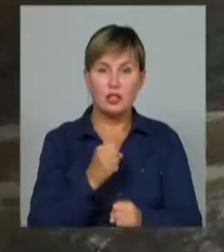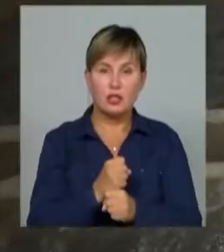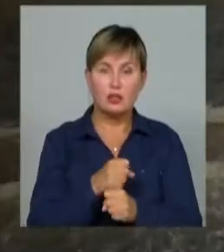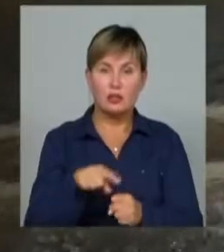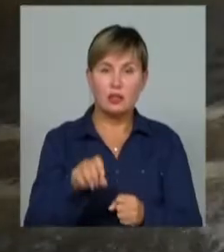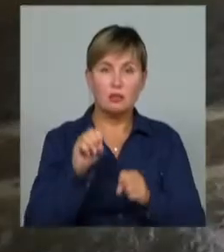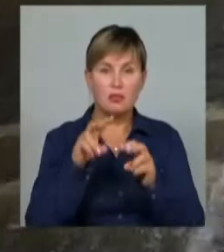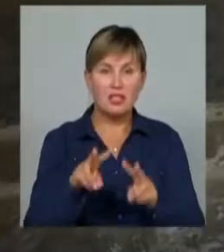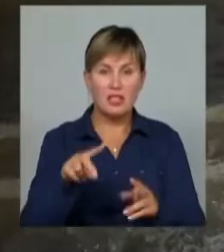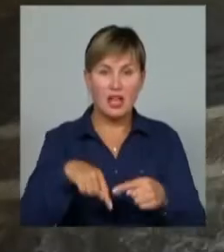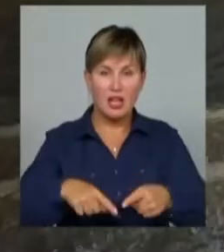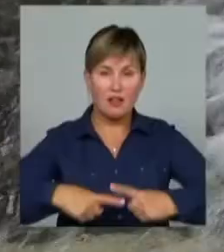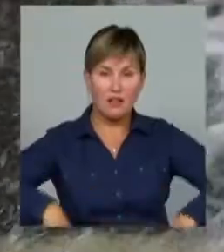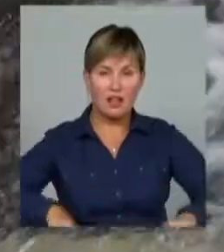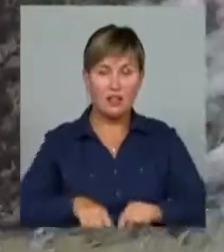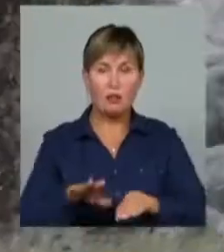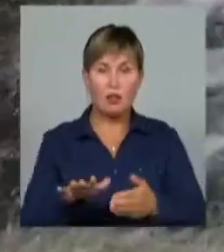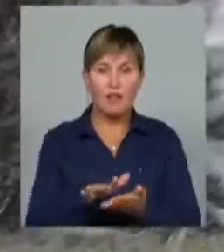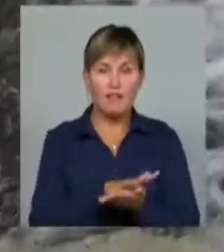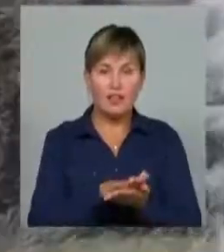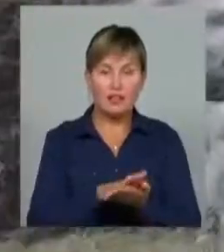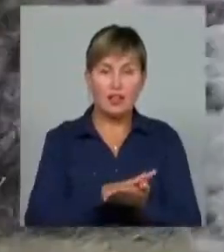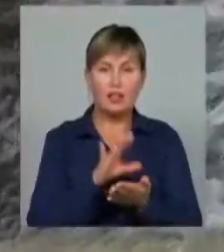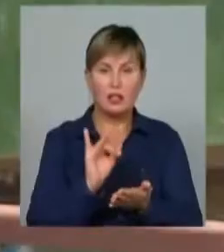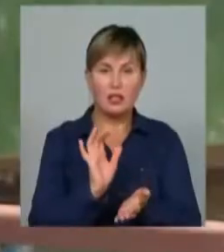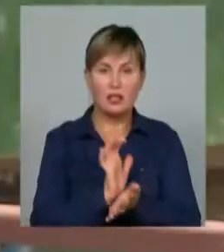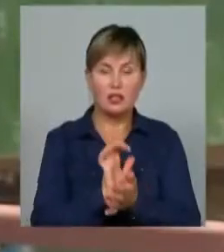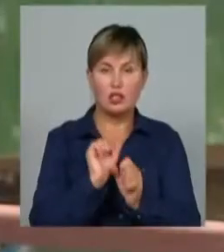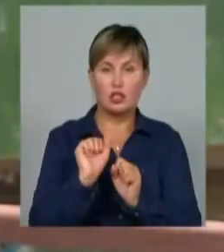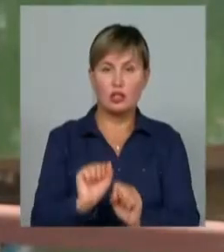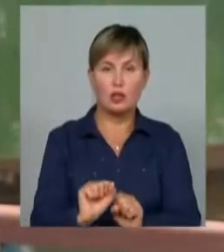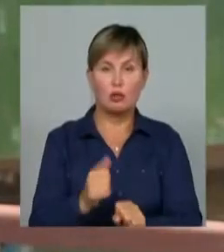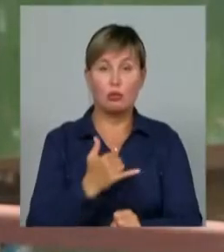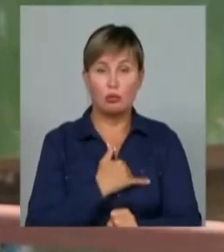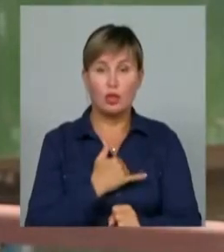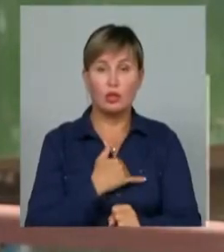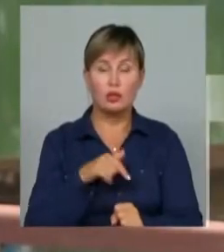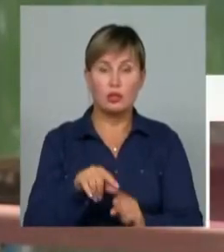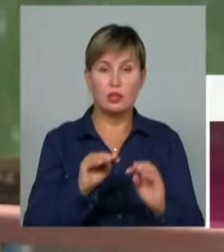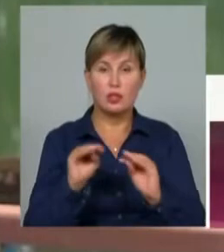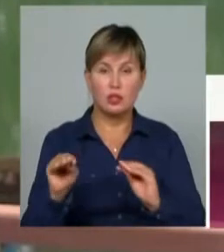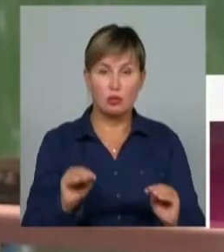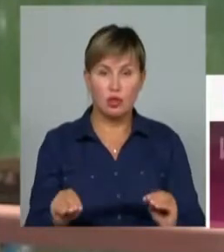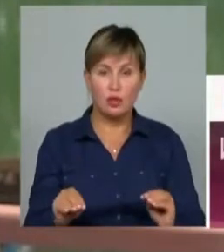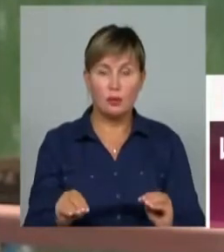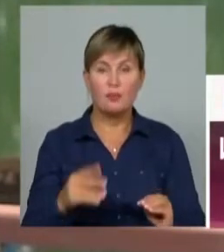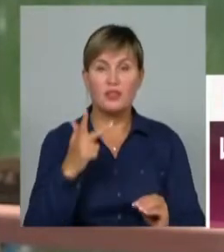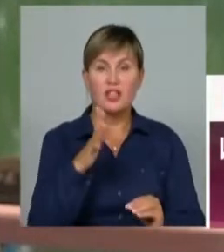отстаивается в специальных бассейнах, после ее фильтруют и обеззараживают. У нас на очистных сооружениях